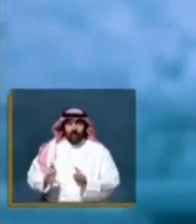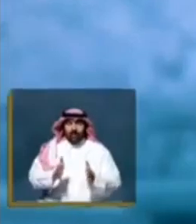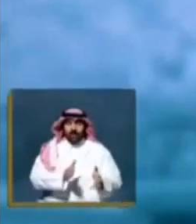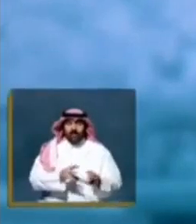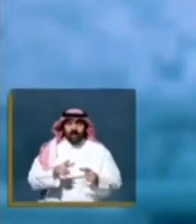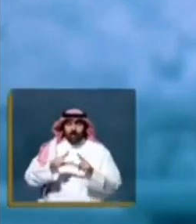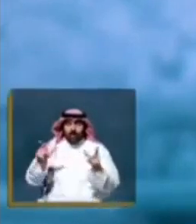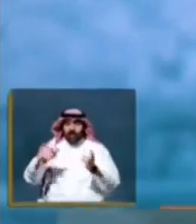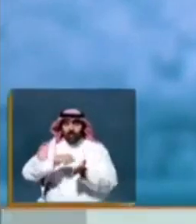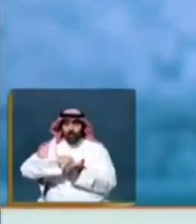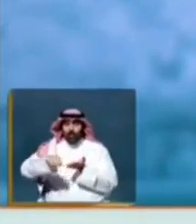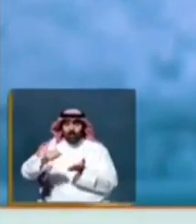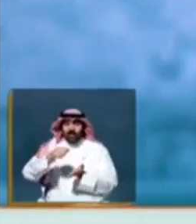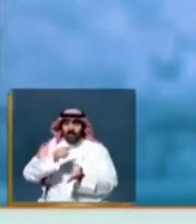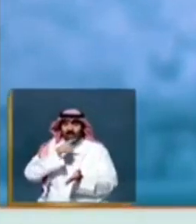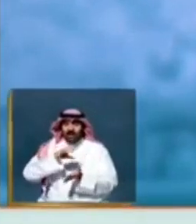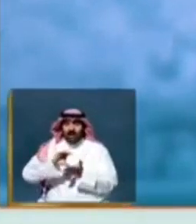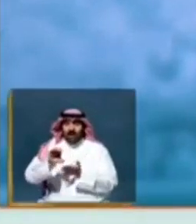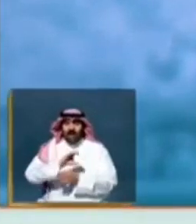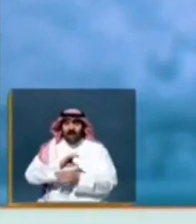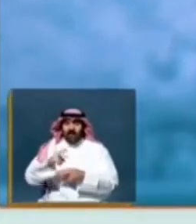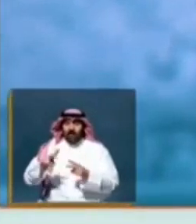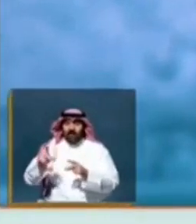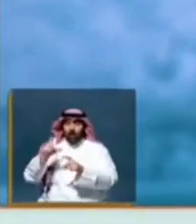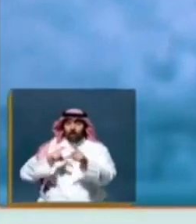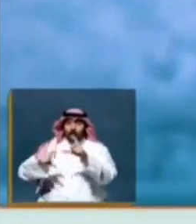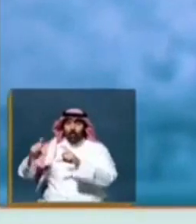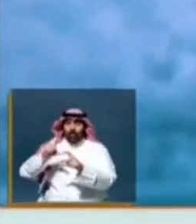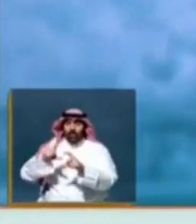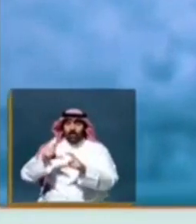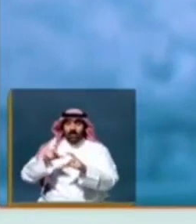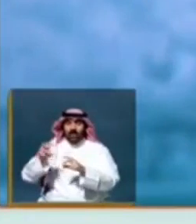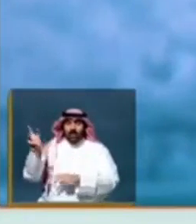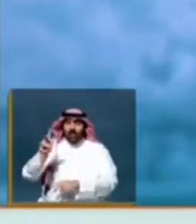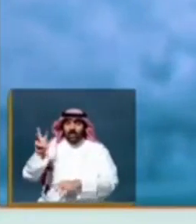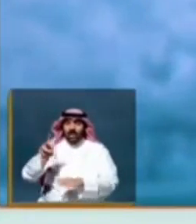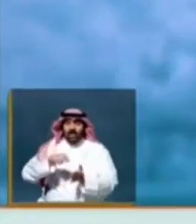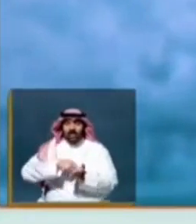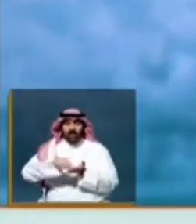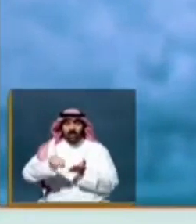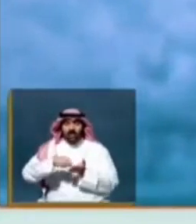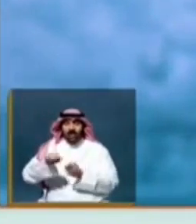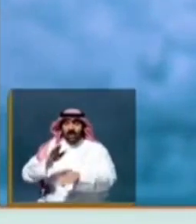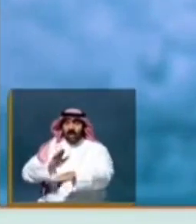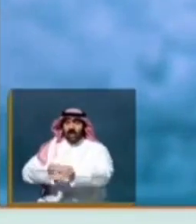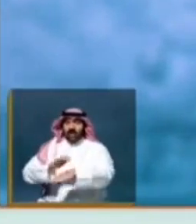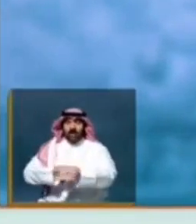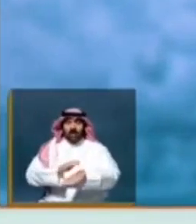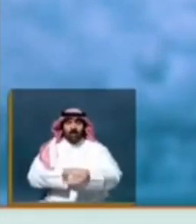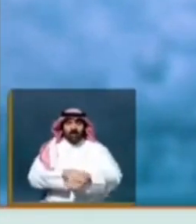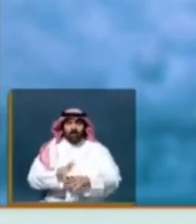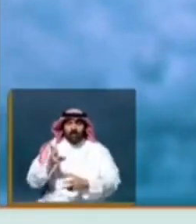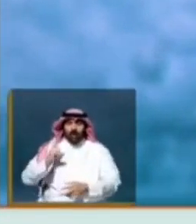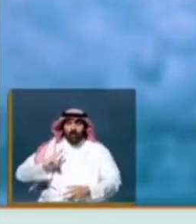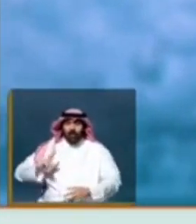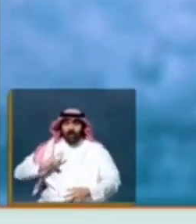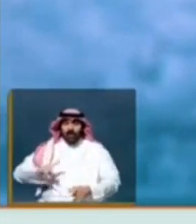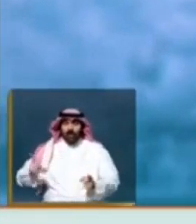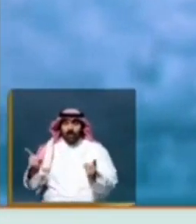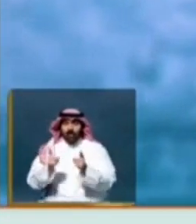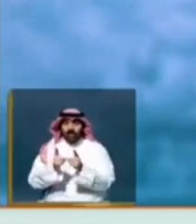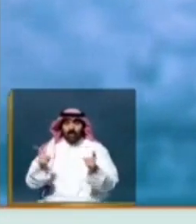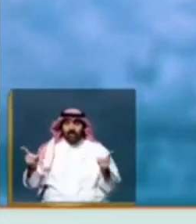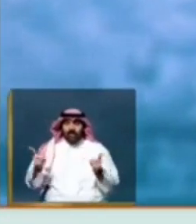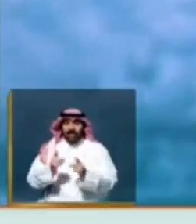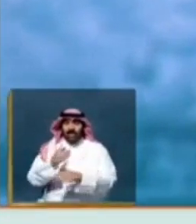حثت مؤسسة النقد العربي السعودي جهات التمويل، البنوك والمصارف وشركات التمويل على تقديم خدماتهم لرواد الأعمال وأصحاب المنشآت